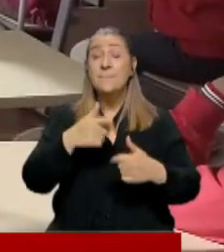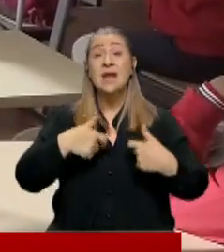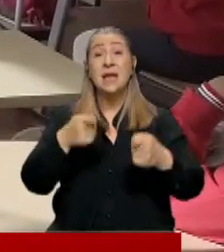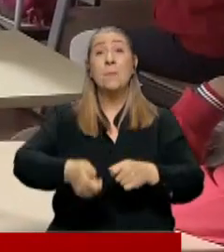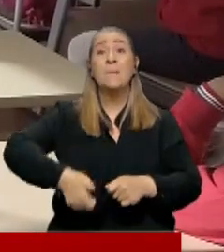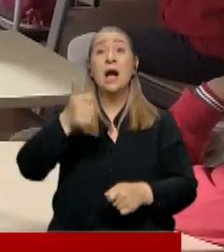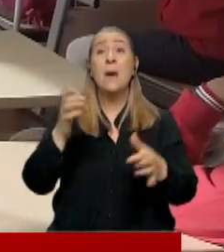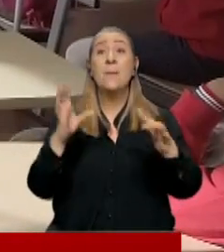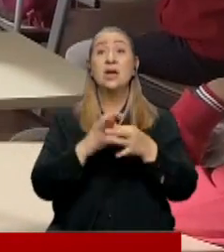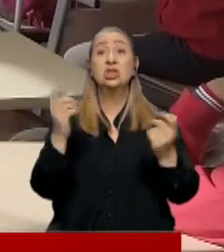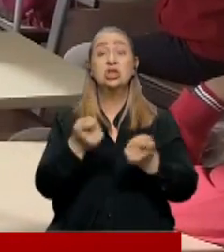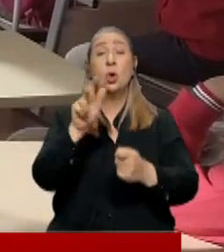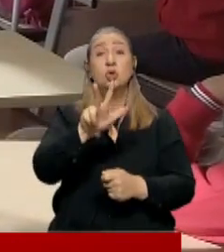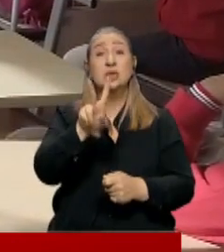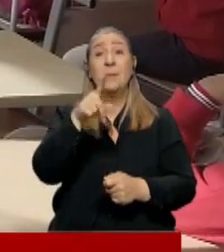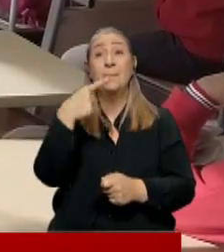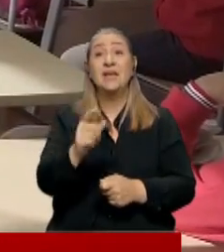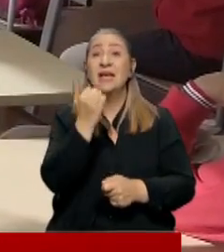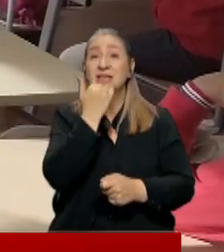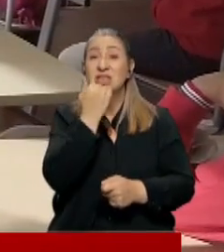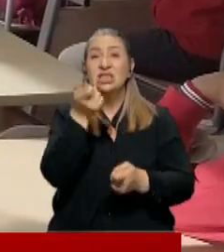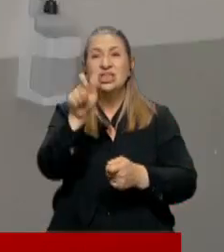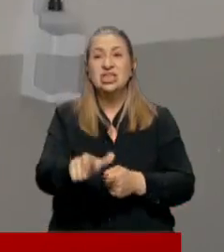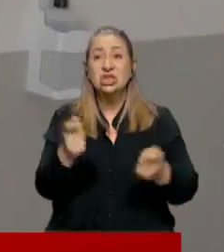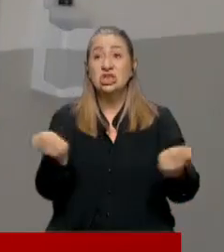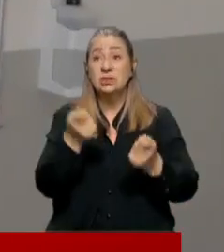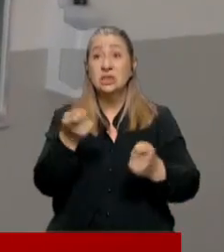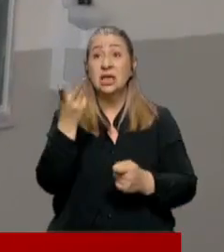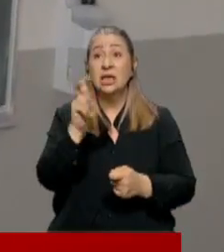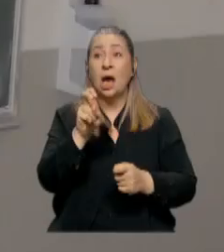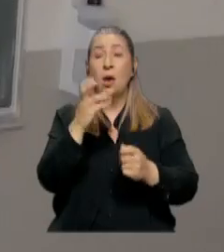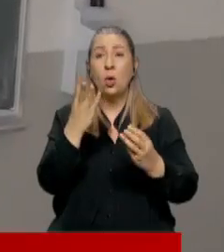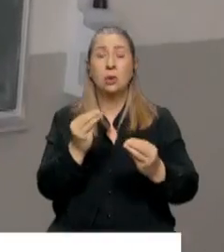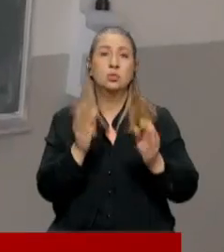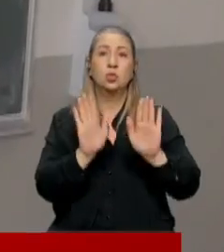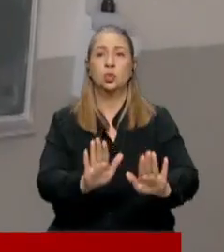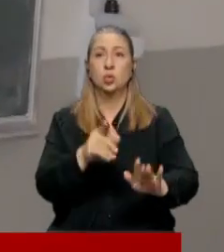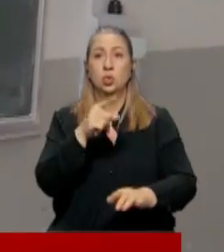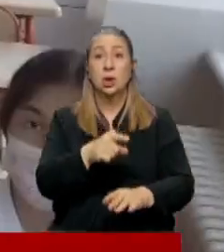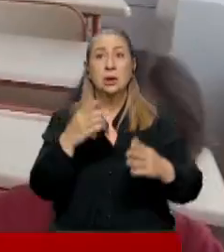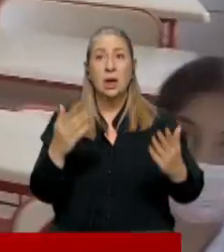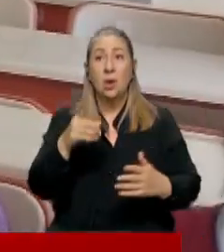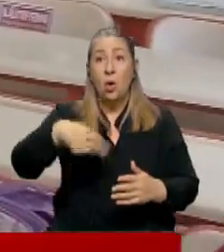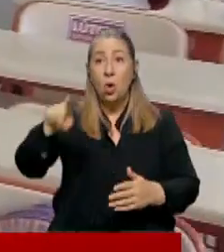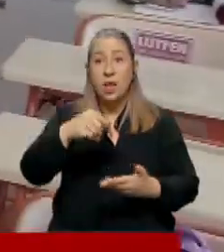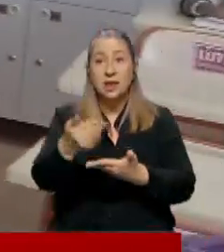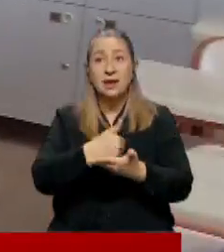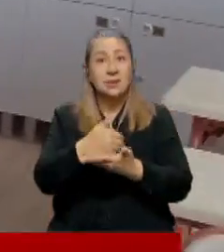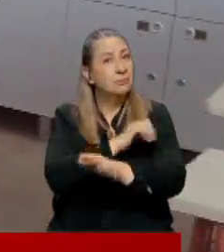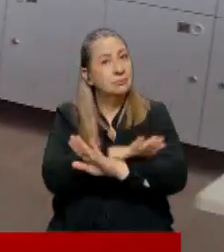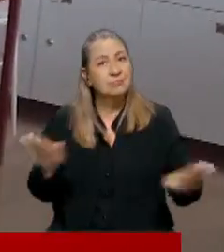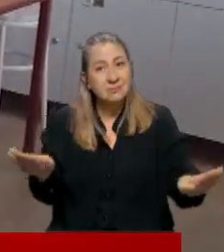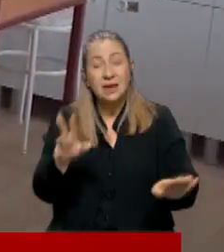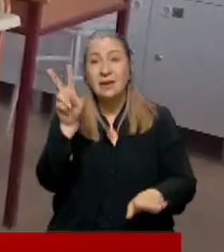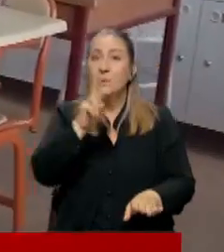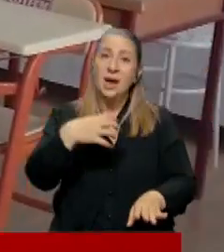Eğitim Bakanlığı'na bağlı çalışan 32 bin geçici işçinin de çalışması 2 ay süreyle askıya alındı. Yani onlar da gelirsiz kaldı.